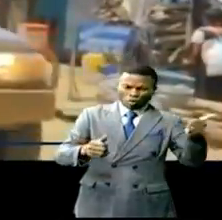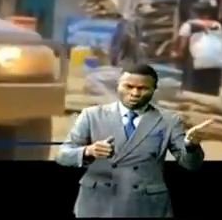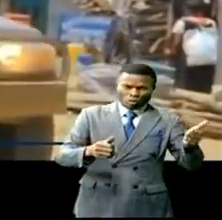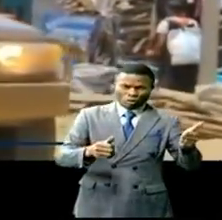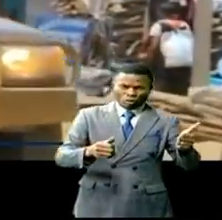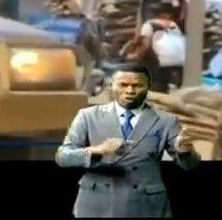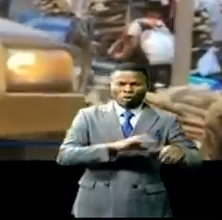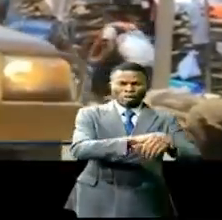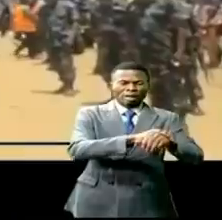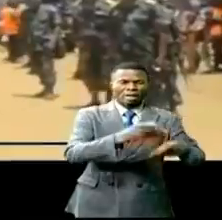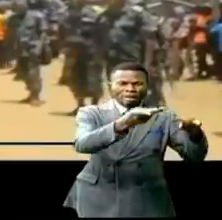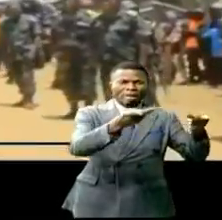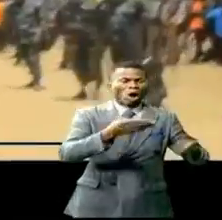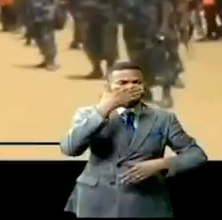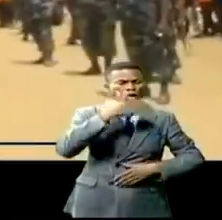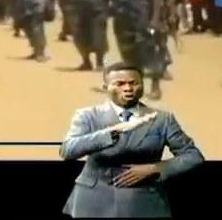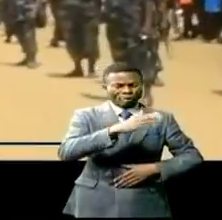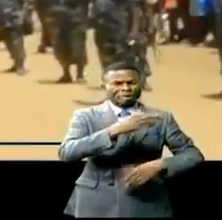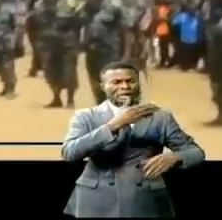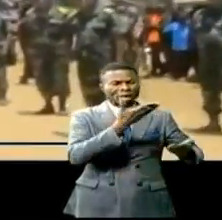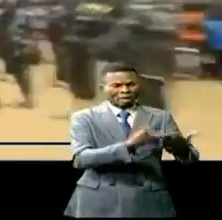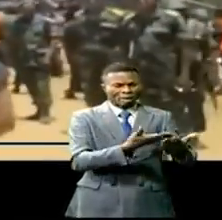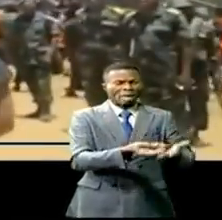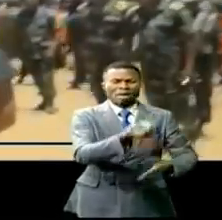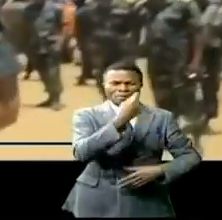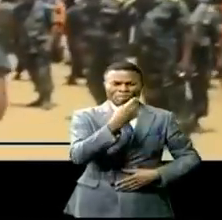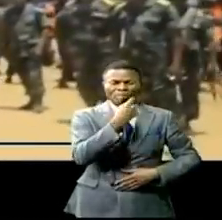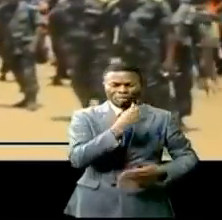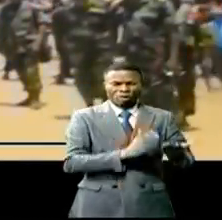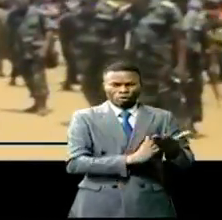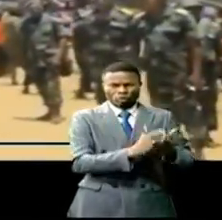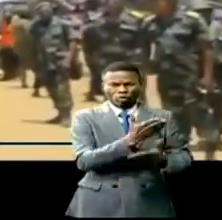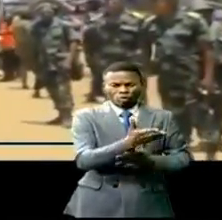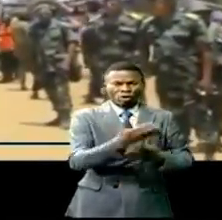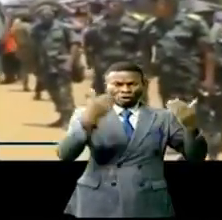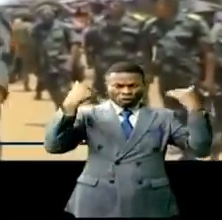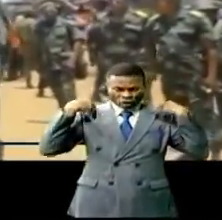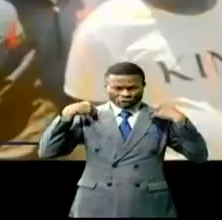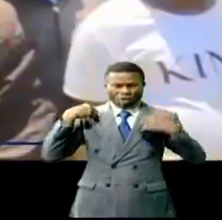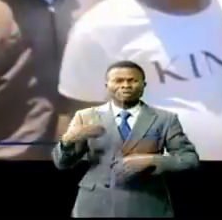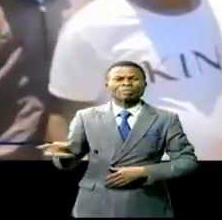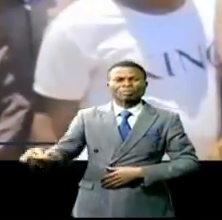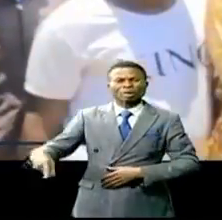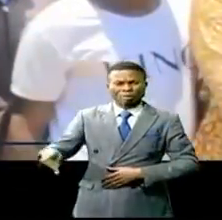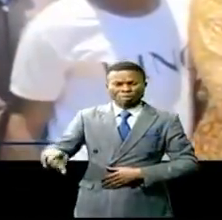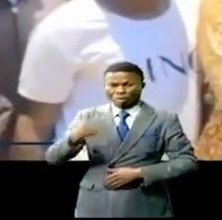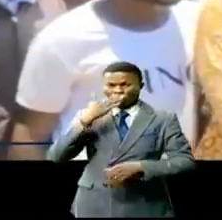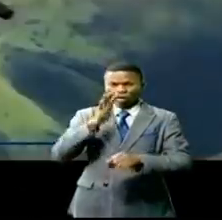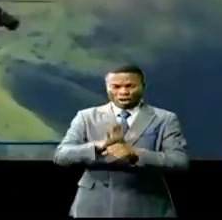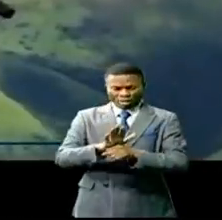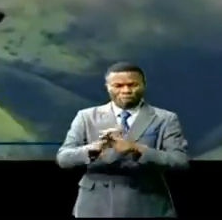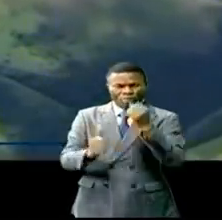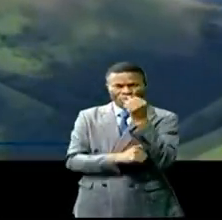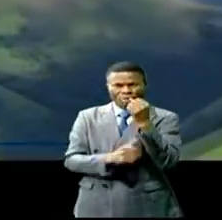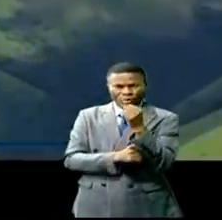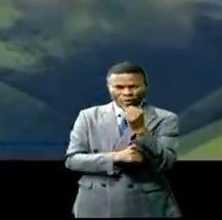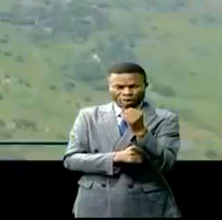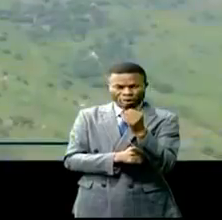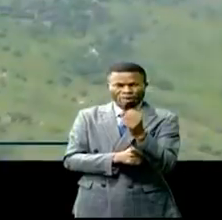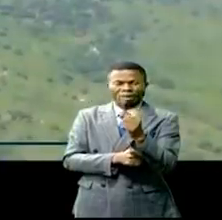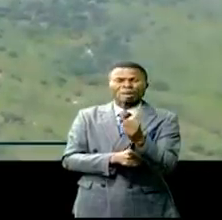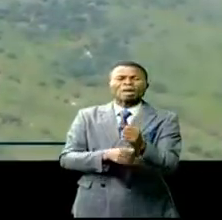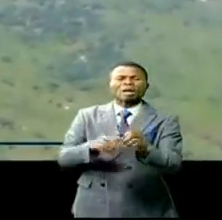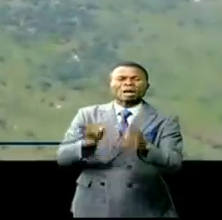dans un structure sanitaire de la place coûts de soins une manière pour le team en général le bouillant cacher ma jun dû rassurer ses administrés quant au dispositif sécuritaire